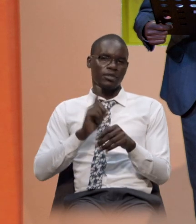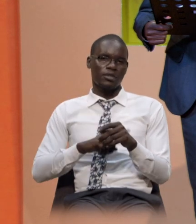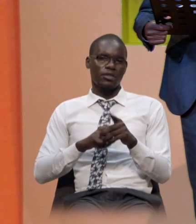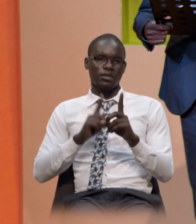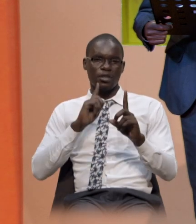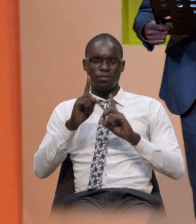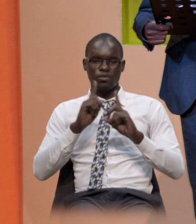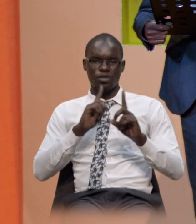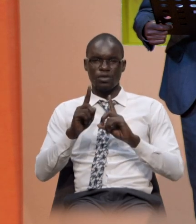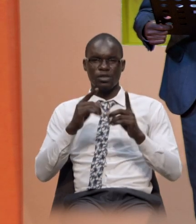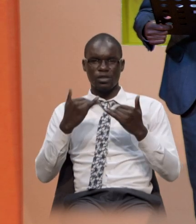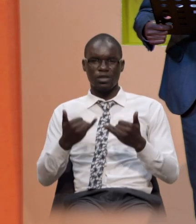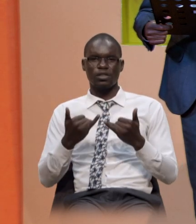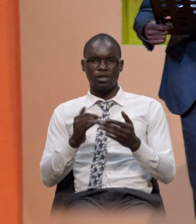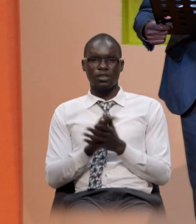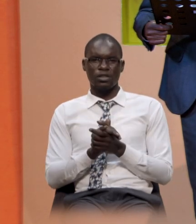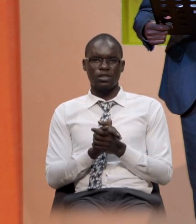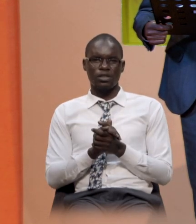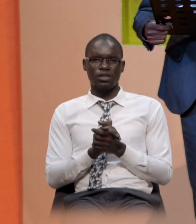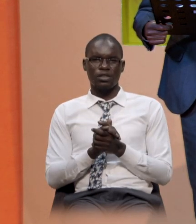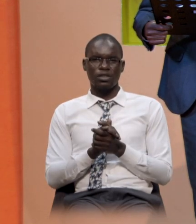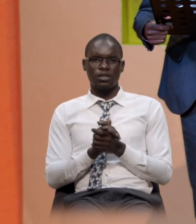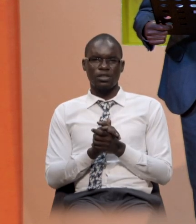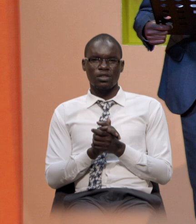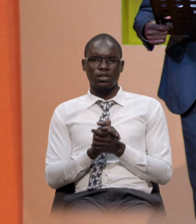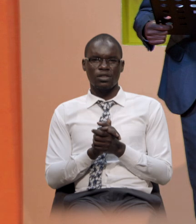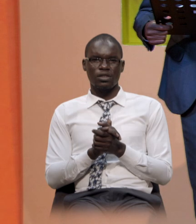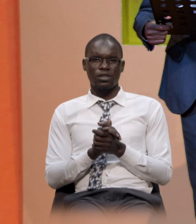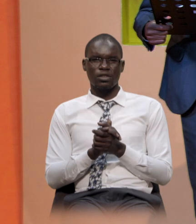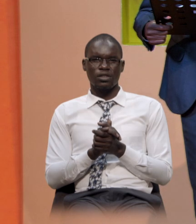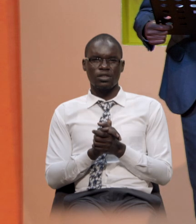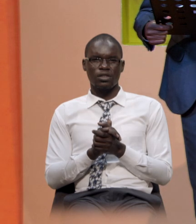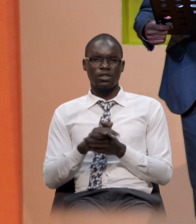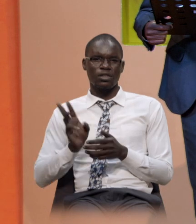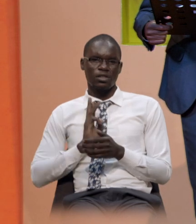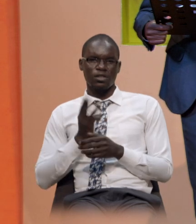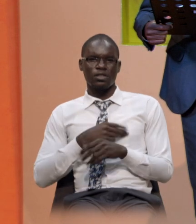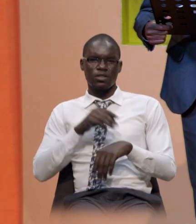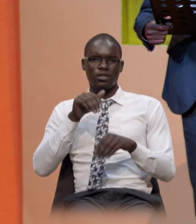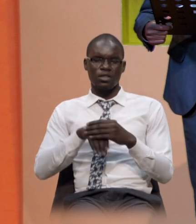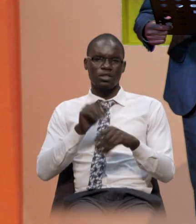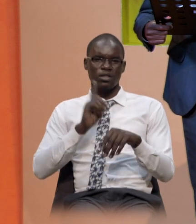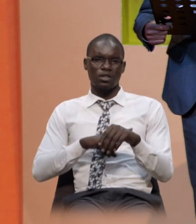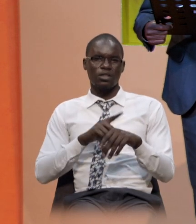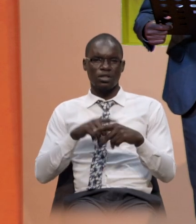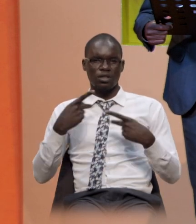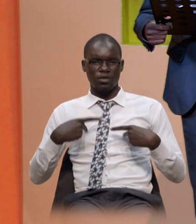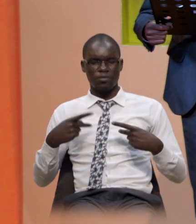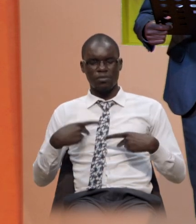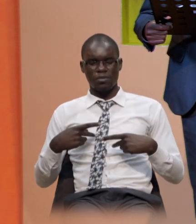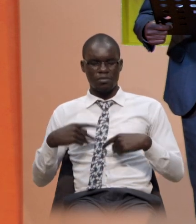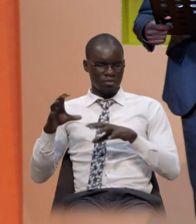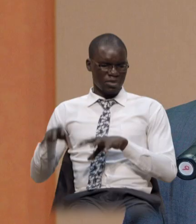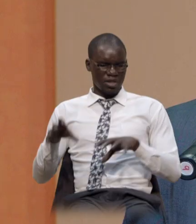sahi, tuko na katika wakati ambapo watu wanasumbuka, tuko na changamoto